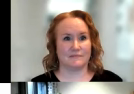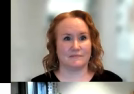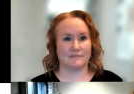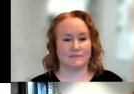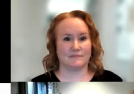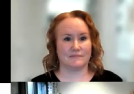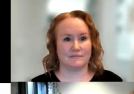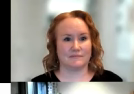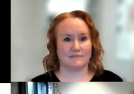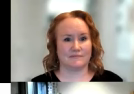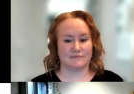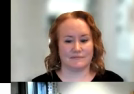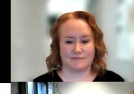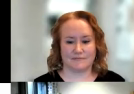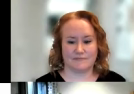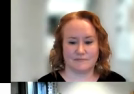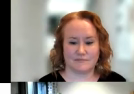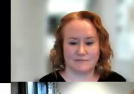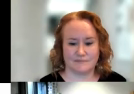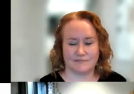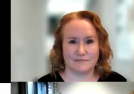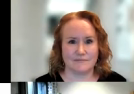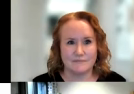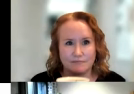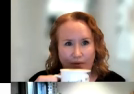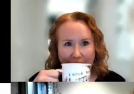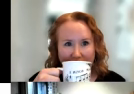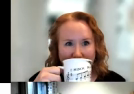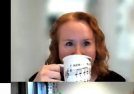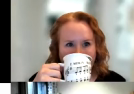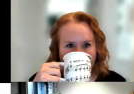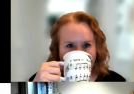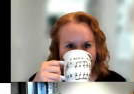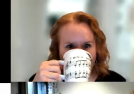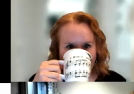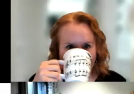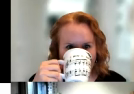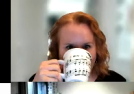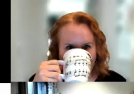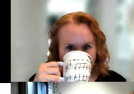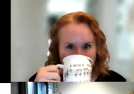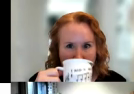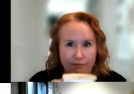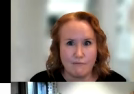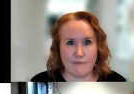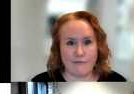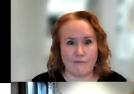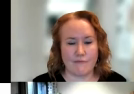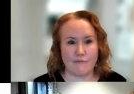den skal sørge for at virksomheten setter seg inn i kravene og har et bevisst forhold til om du følger regelverket eller